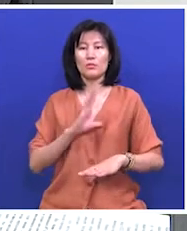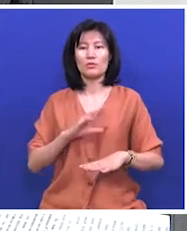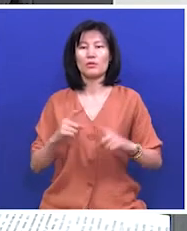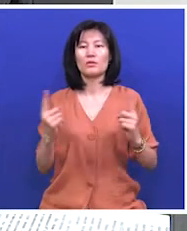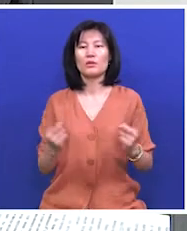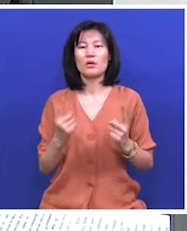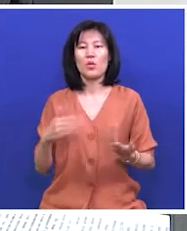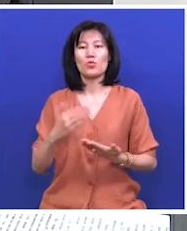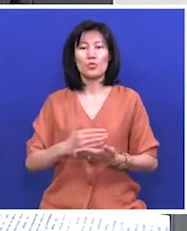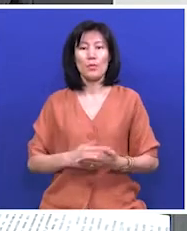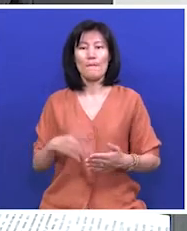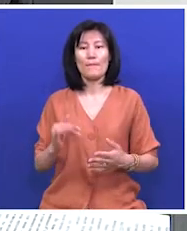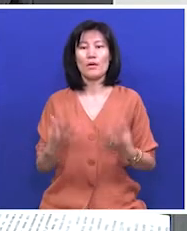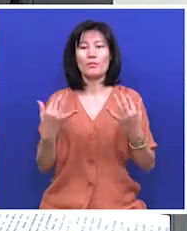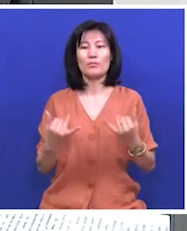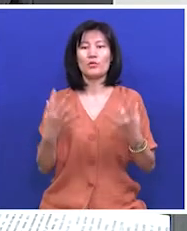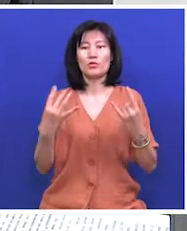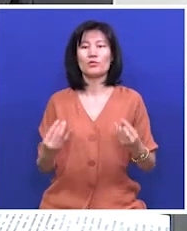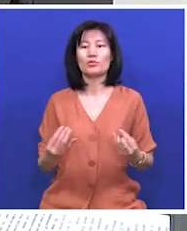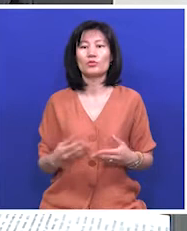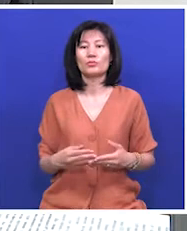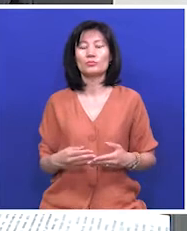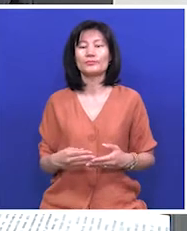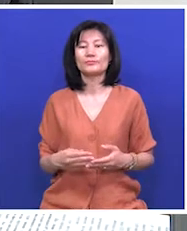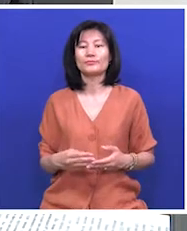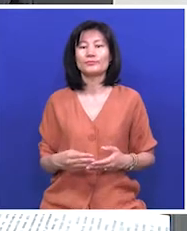бөлу жоспарлануда. Бүгінгі таңда